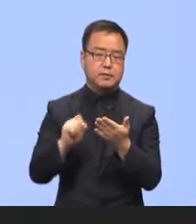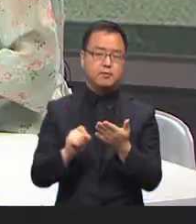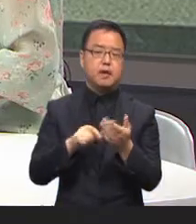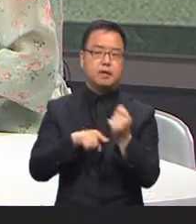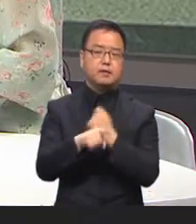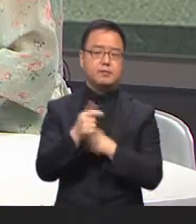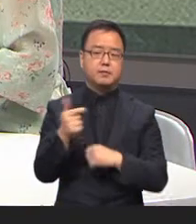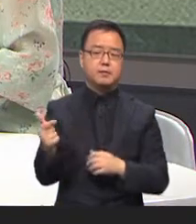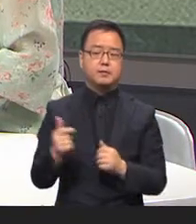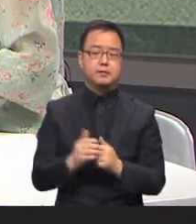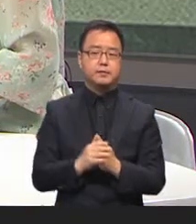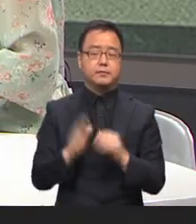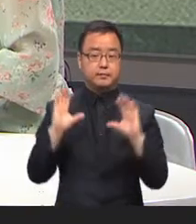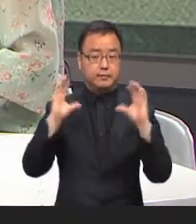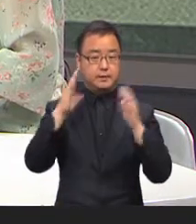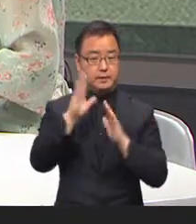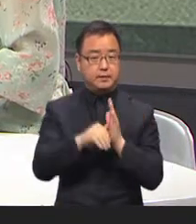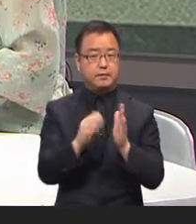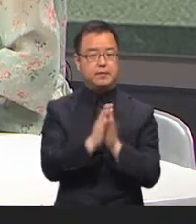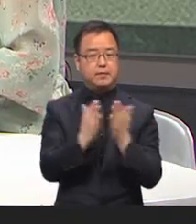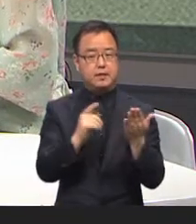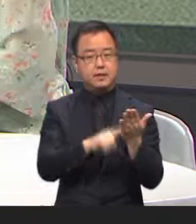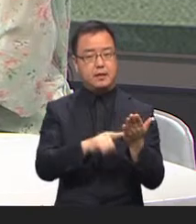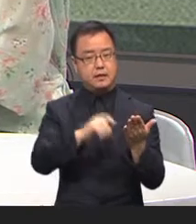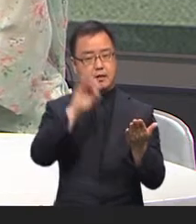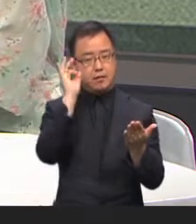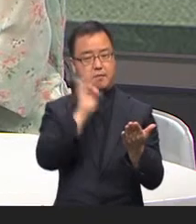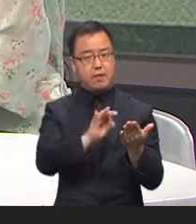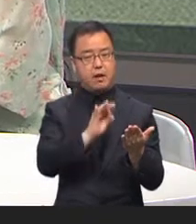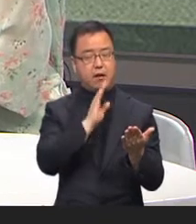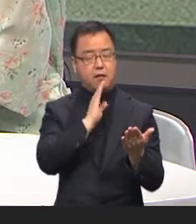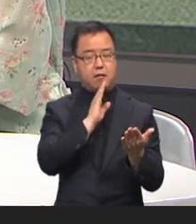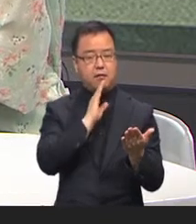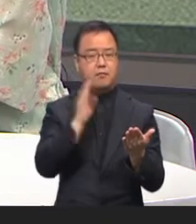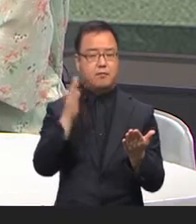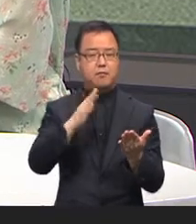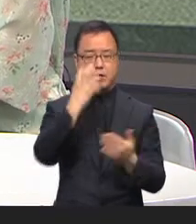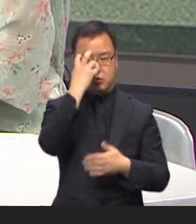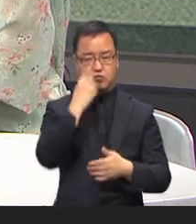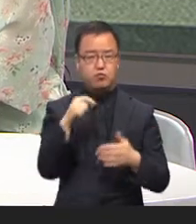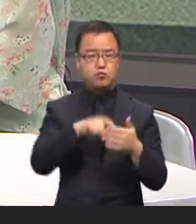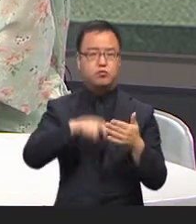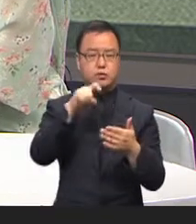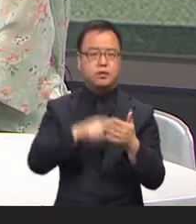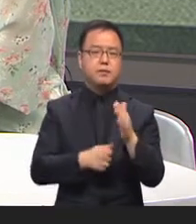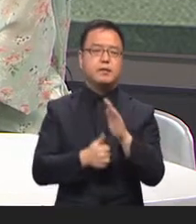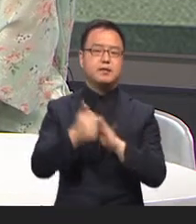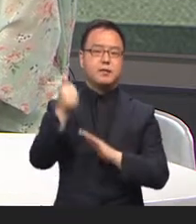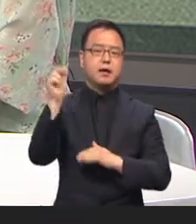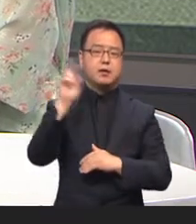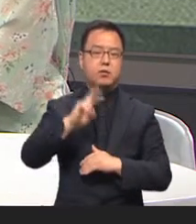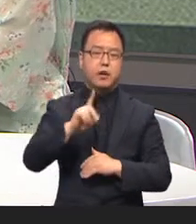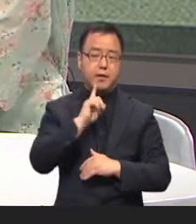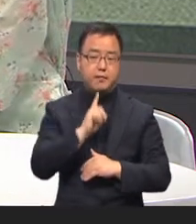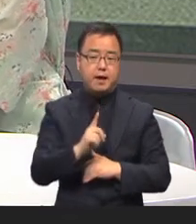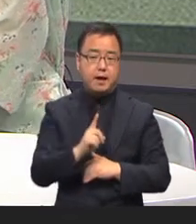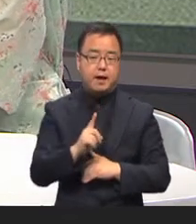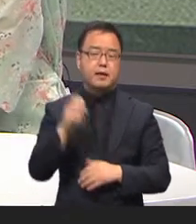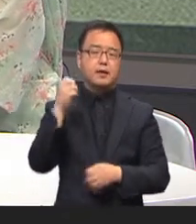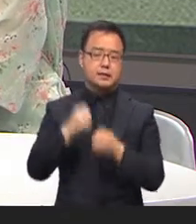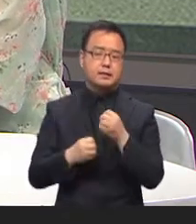4 어렸을때 교과서에서 꼭 한번쯤 봤던 기억이 나는데 우울함 속에서도 희망을 노래했던 시인 에 어떤 감각의 새삼